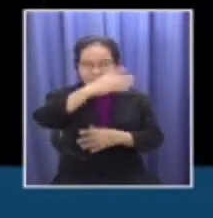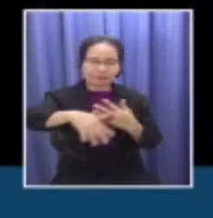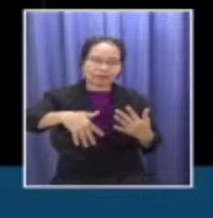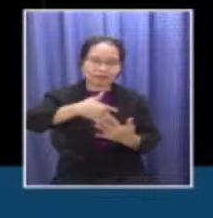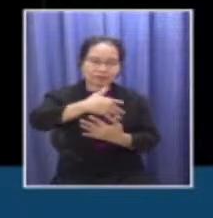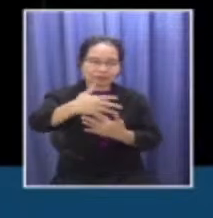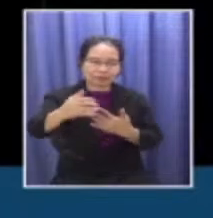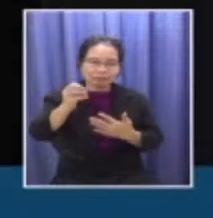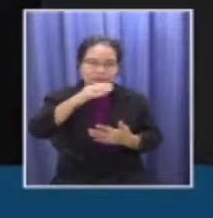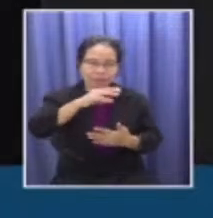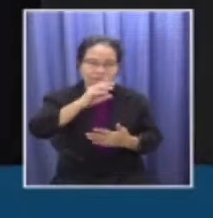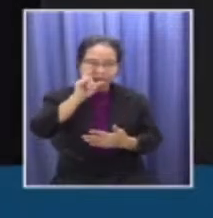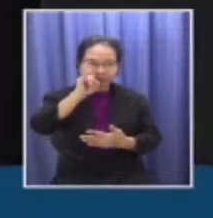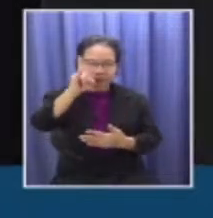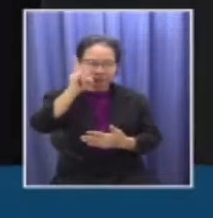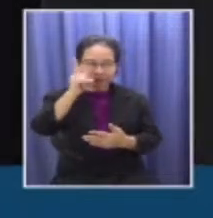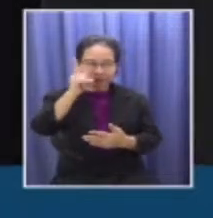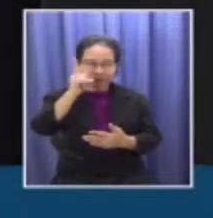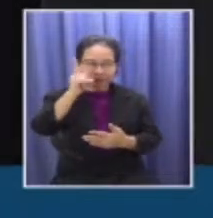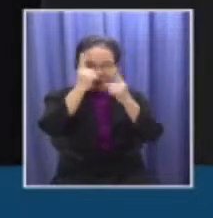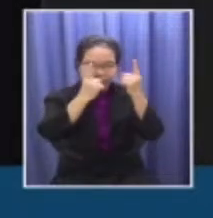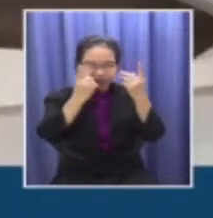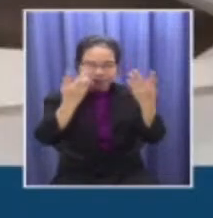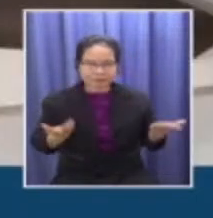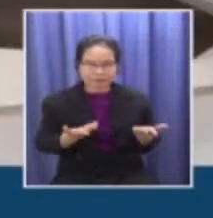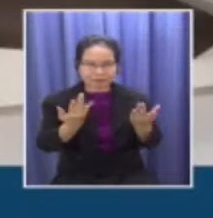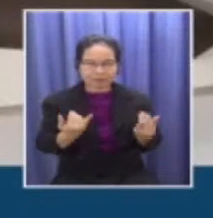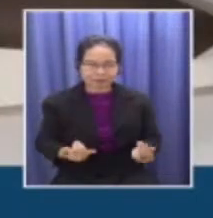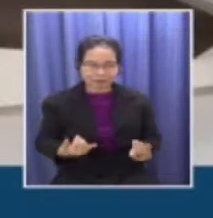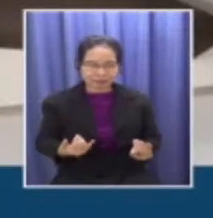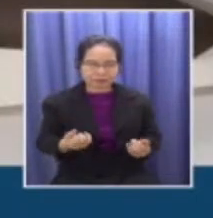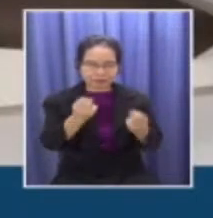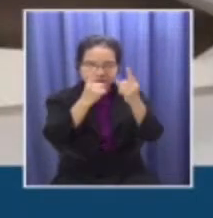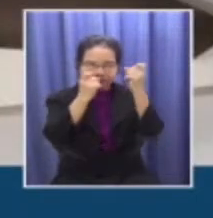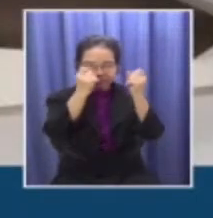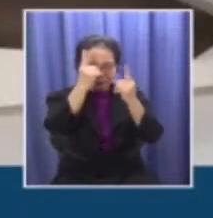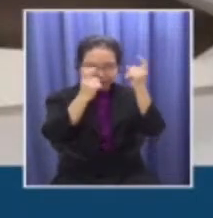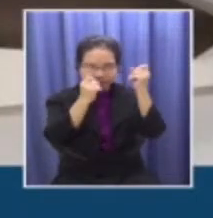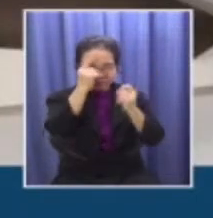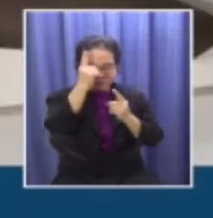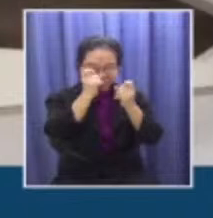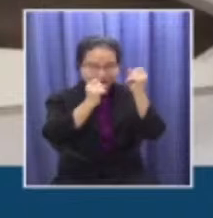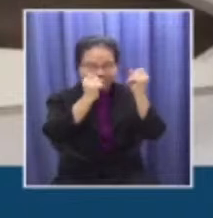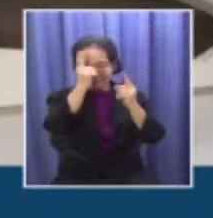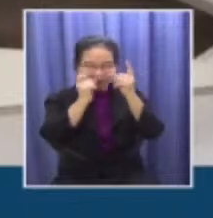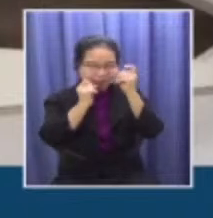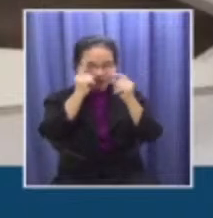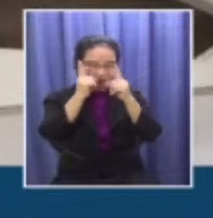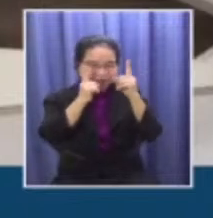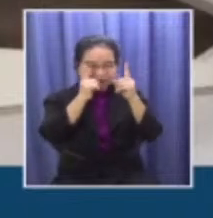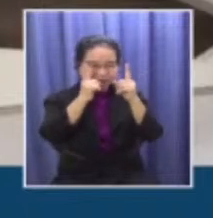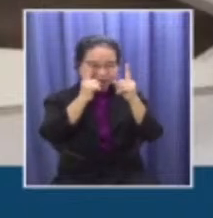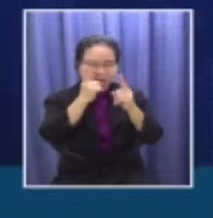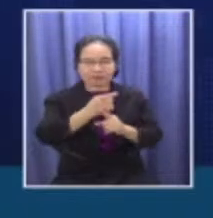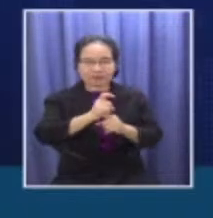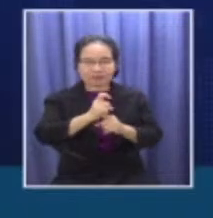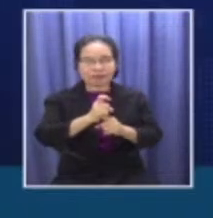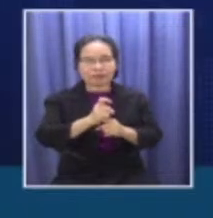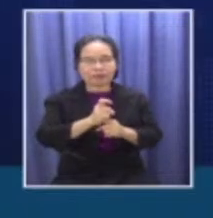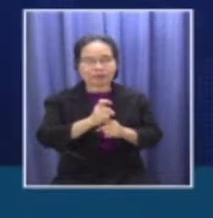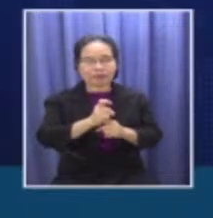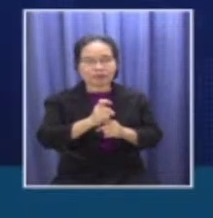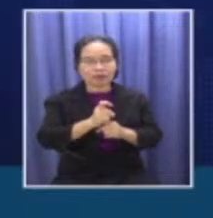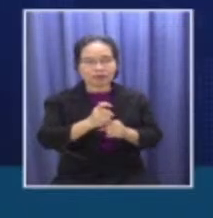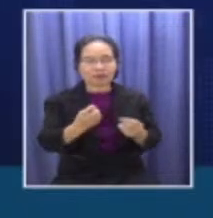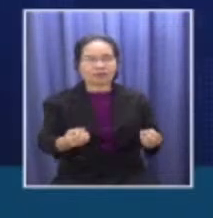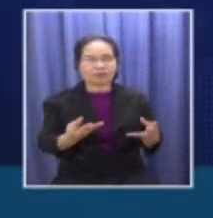momfa nkyɛm yɛ ni berɛ onuabarima da ne moma yɛnkɔ yɛtiefoɔ no adwenkyerɛ no so ana yɛtiefoɔ no